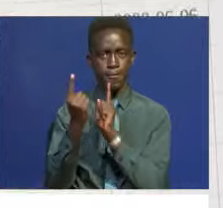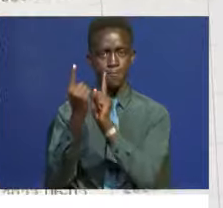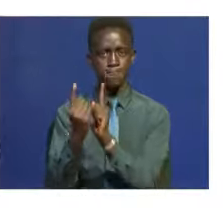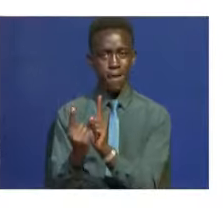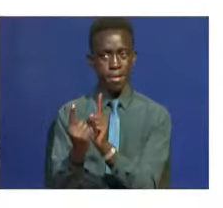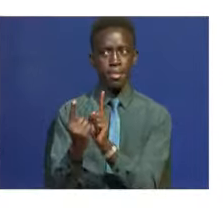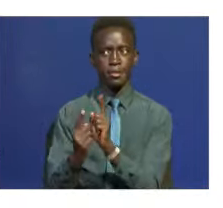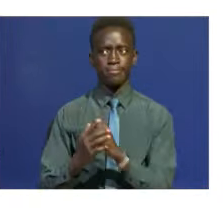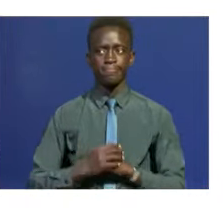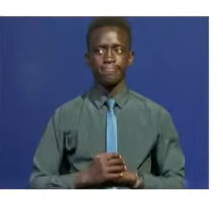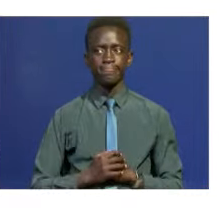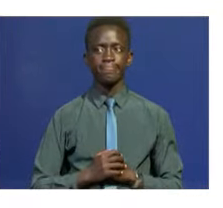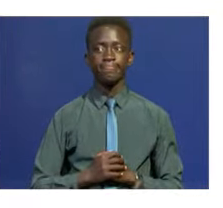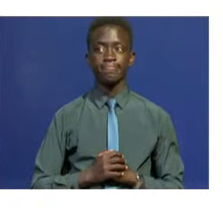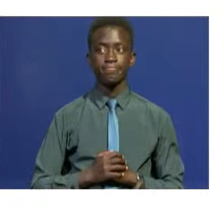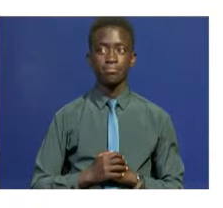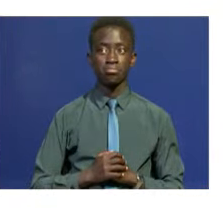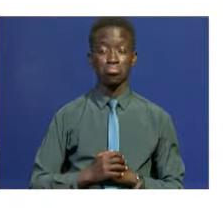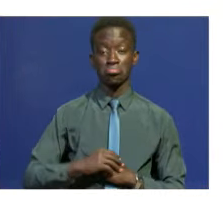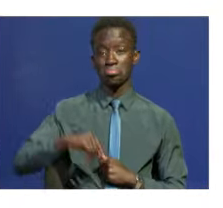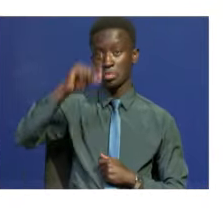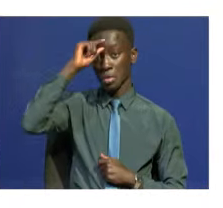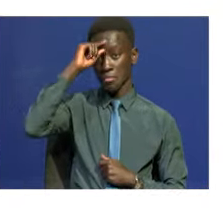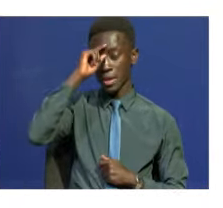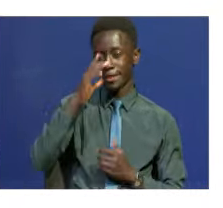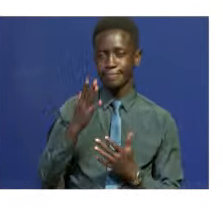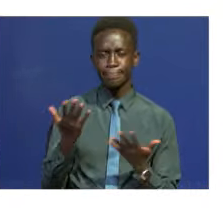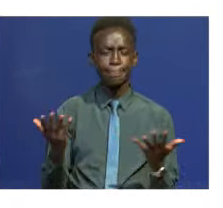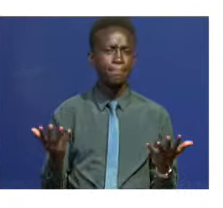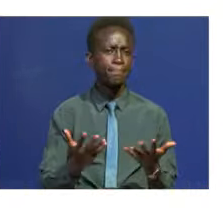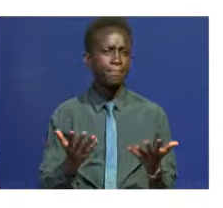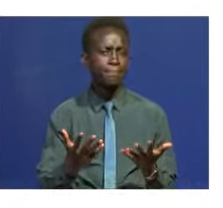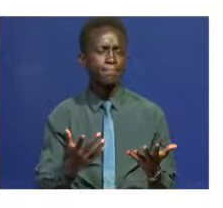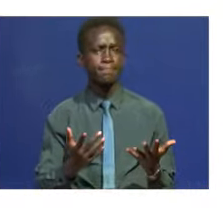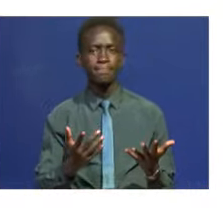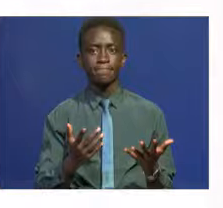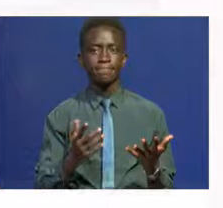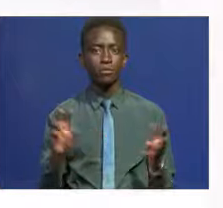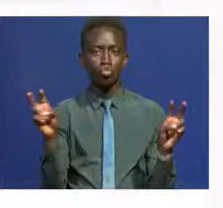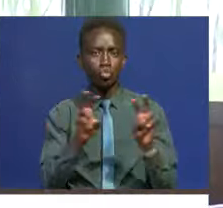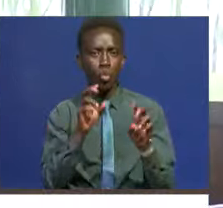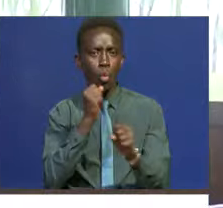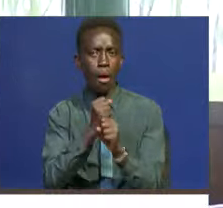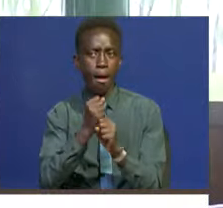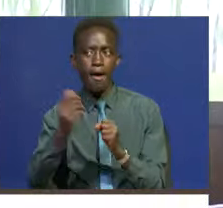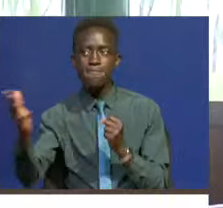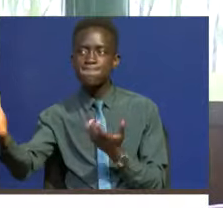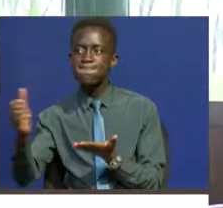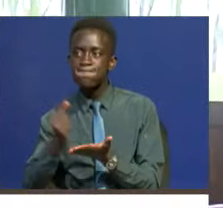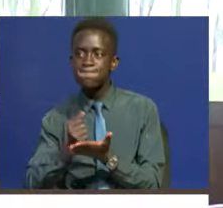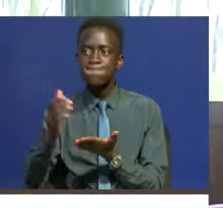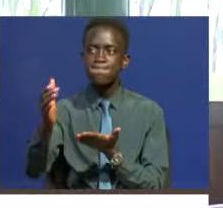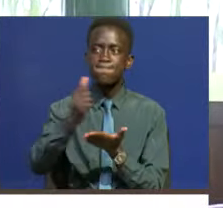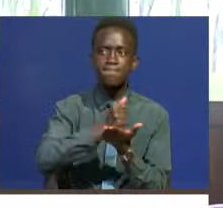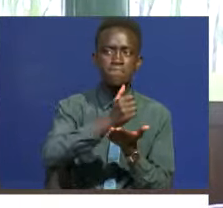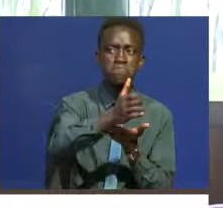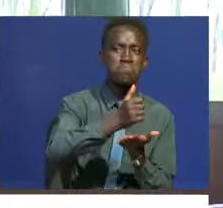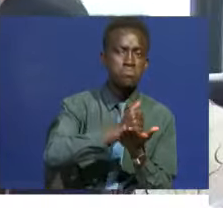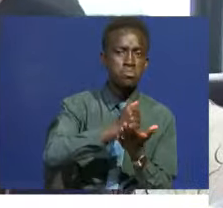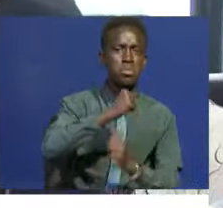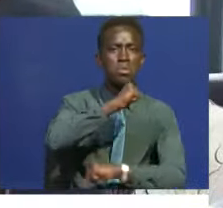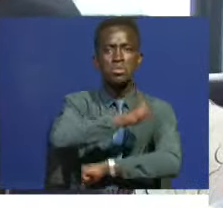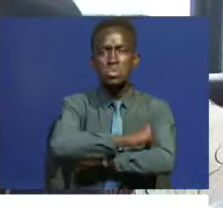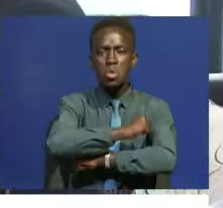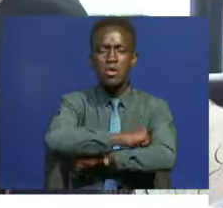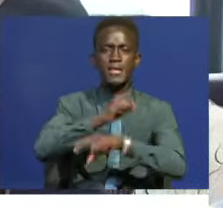Juhudi za serikali za mitaa katika kukuza ushirikiano wa moja kwa moja wa ajira kati ya vyuo vikuu au shule za ufundi na waajiri